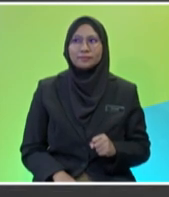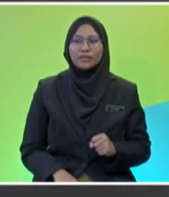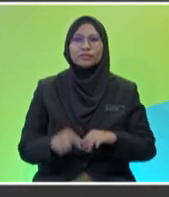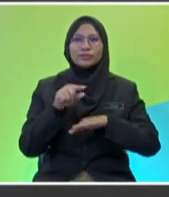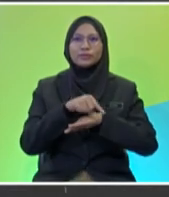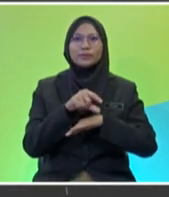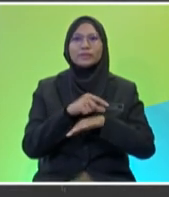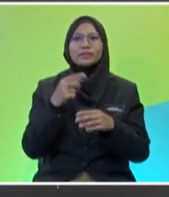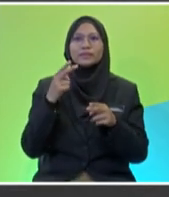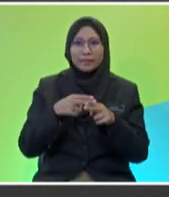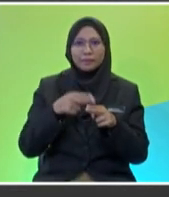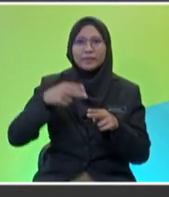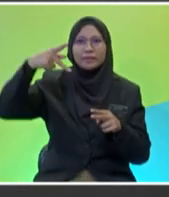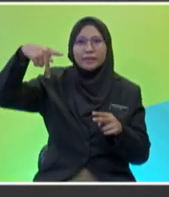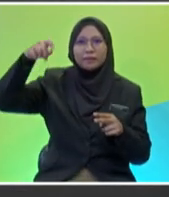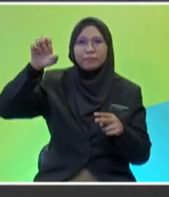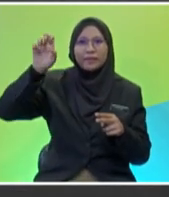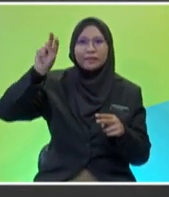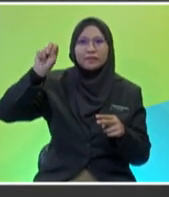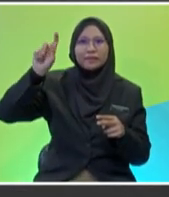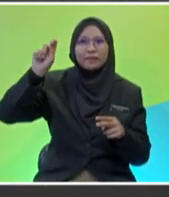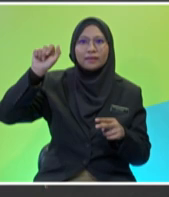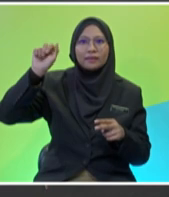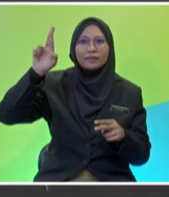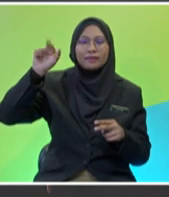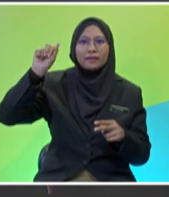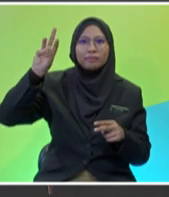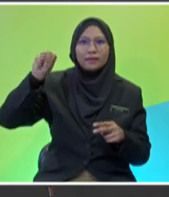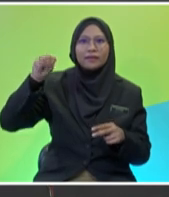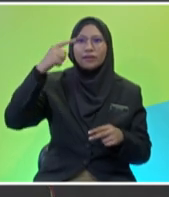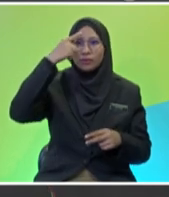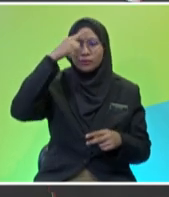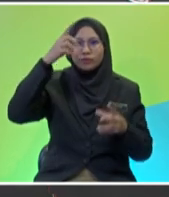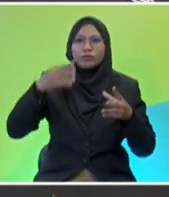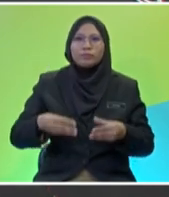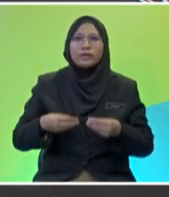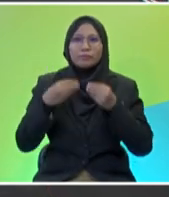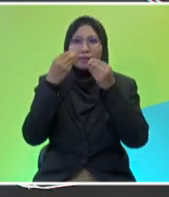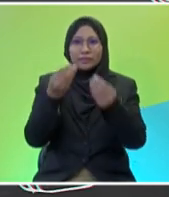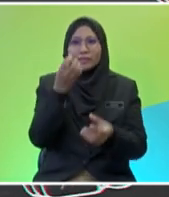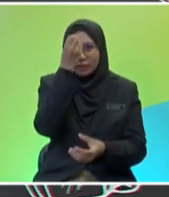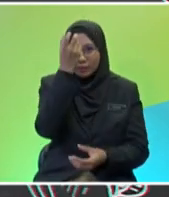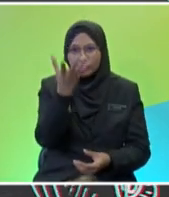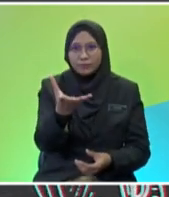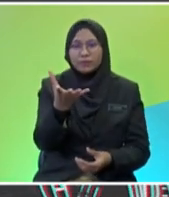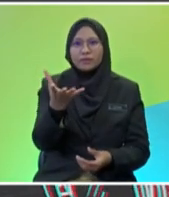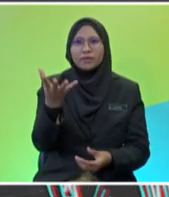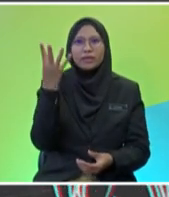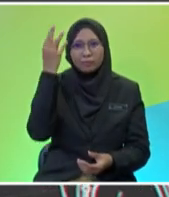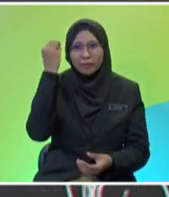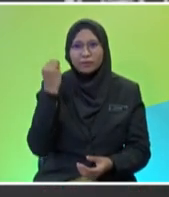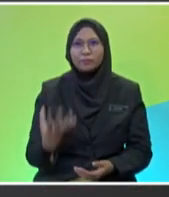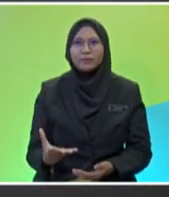ini untuk menyampaikan maklumat kepada masyarakat menggunakan kaidah ini Mungkin salah satu